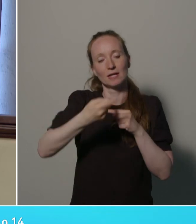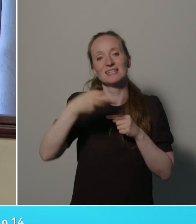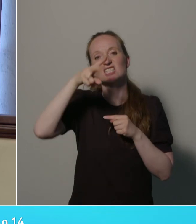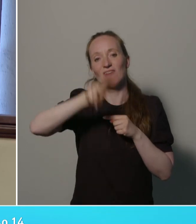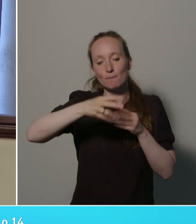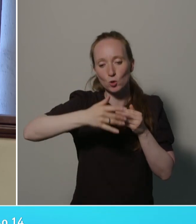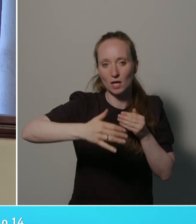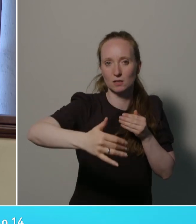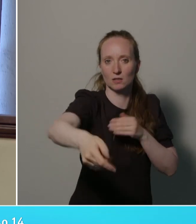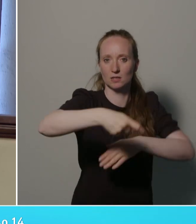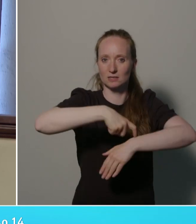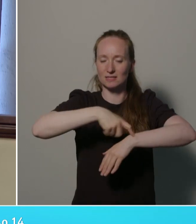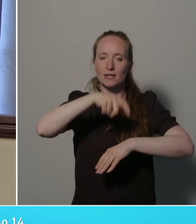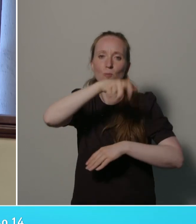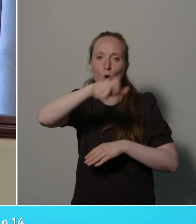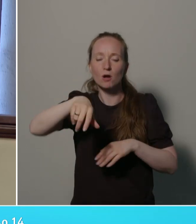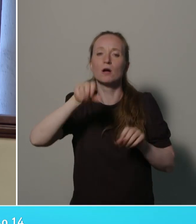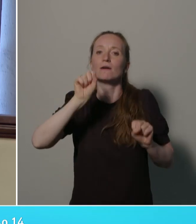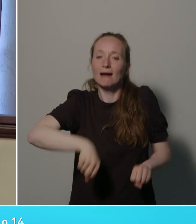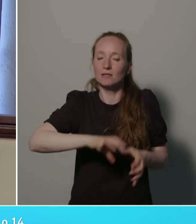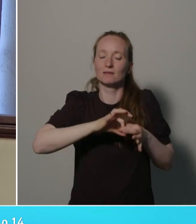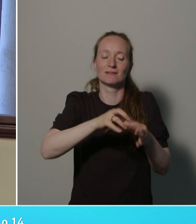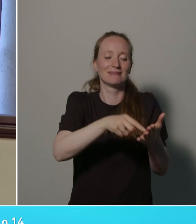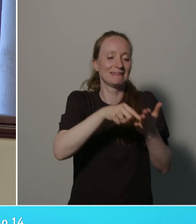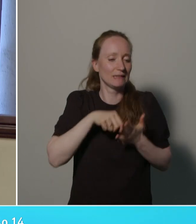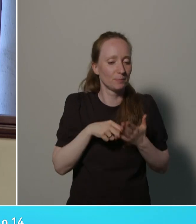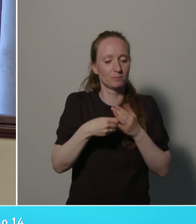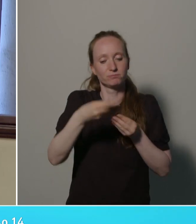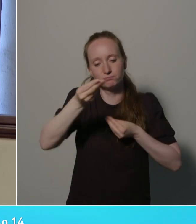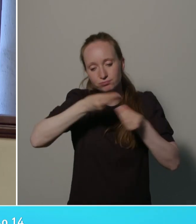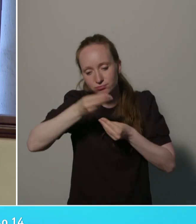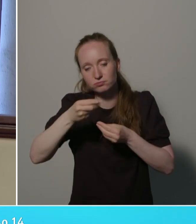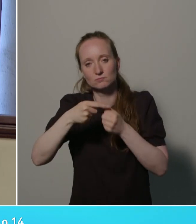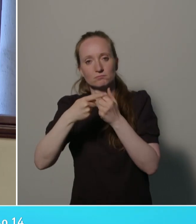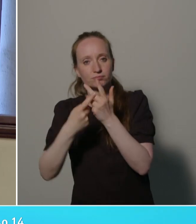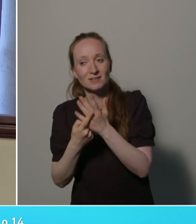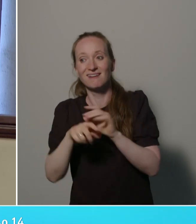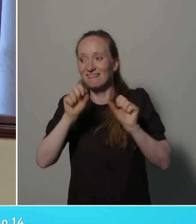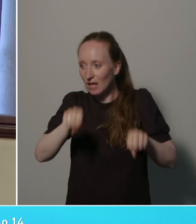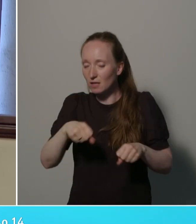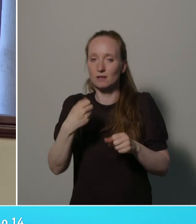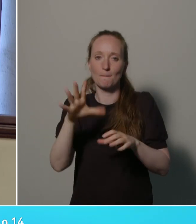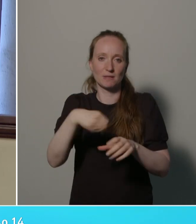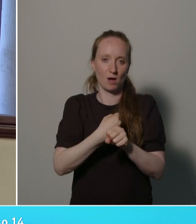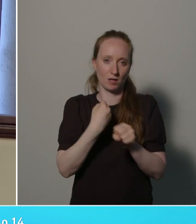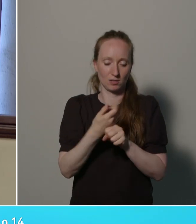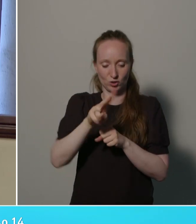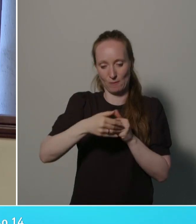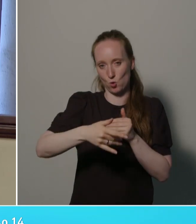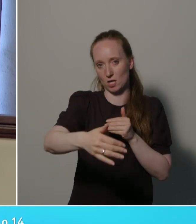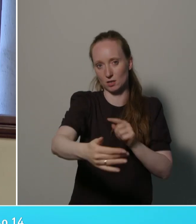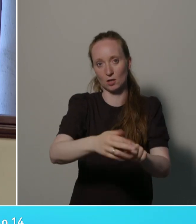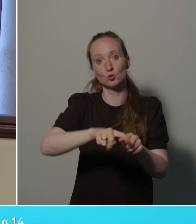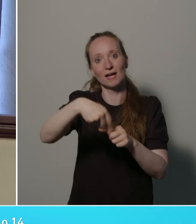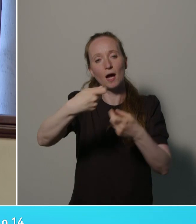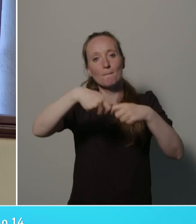Anregungen, Tipps und vieles, vieles andere zu geben. Und wir werden dann, wenn es dann in die entscheidende Bauphase geht, darüber zu entscheiden haben, wie es weitergeht.